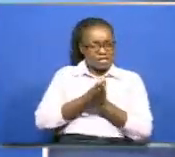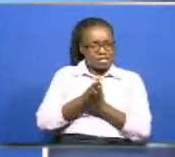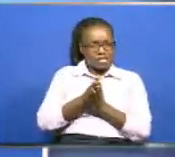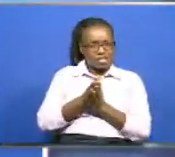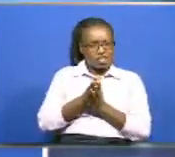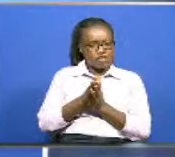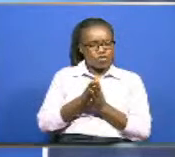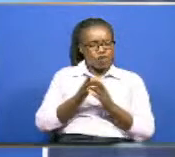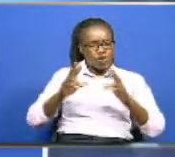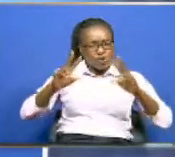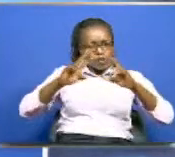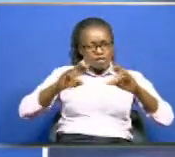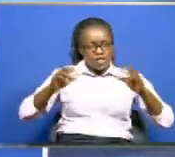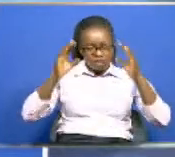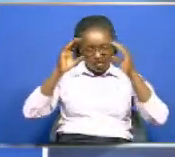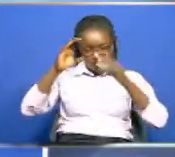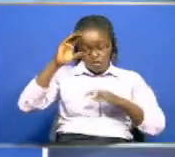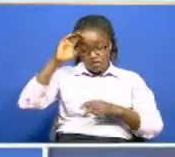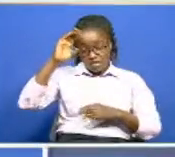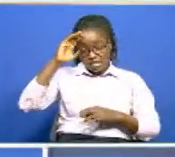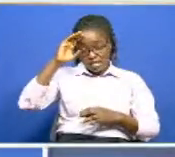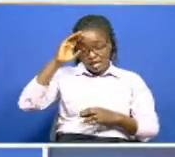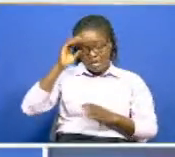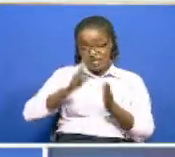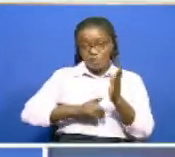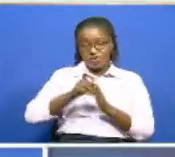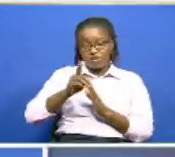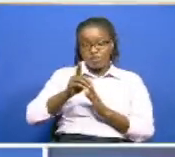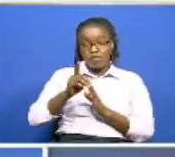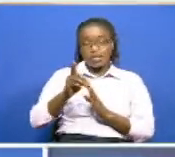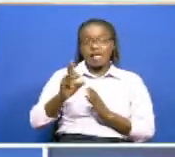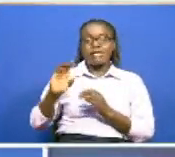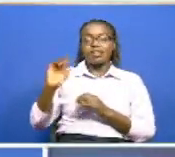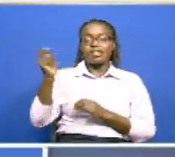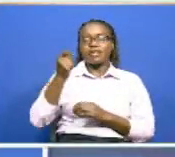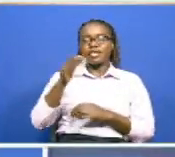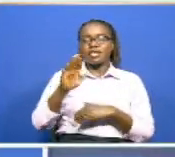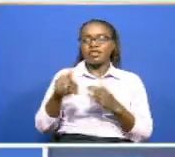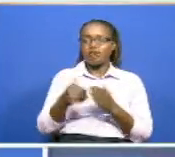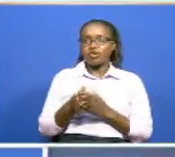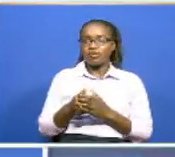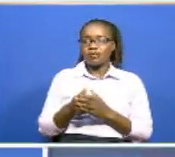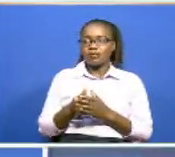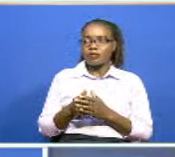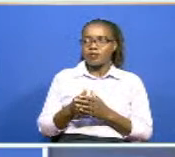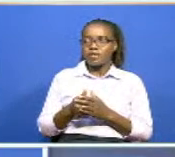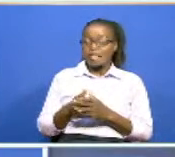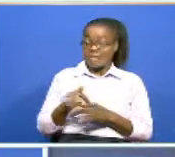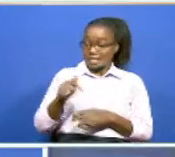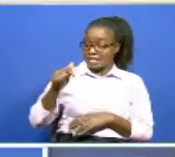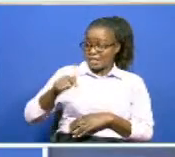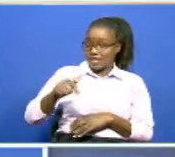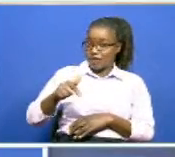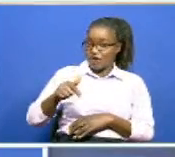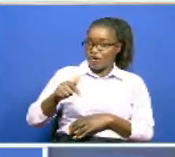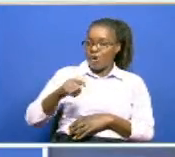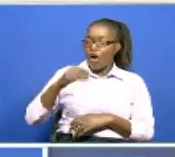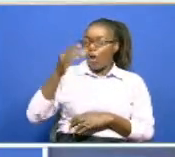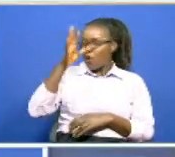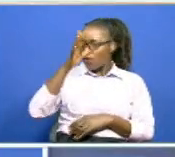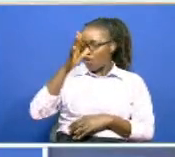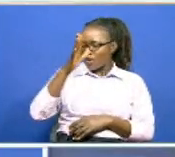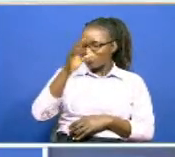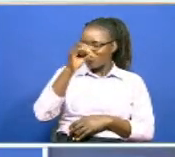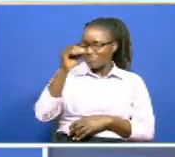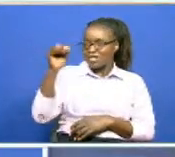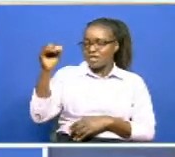waangazie maendeleo na maslahi ya Wakenya. Safari hii nimesema itarudia, hakuna mchezo. Safari hii we are